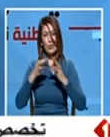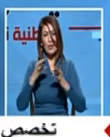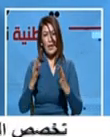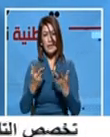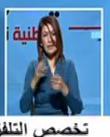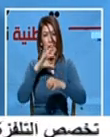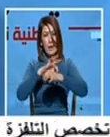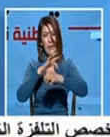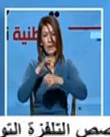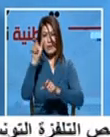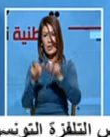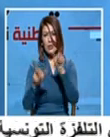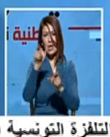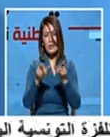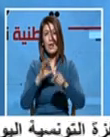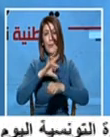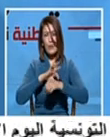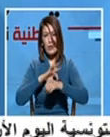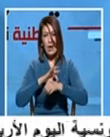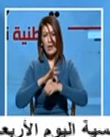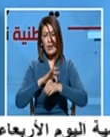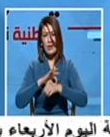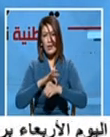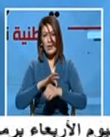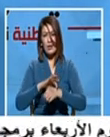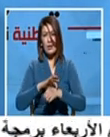الاخرين، هما راهم حكينا توا من